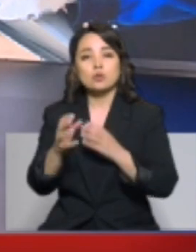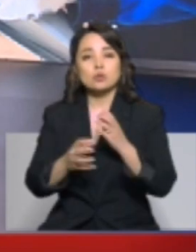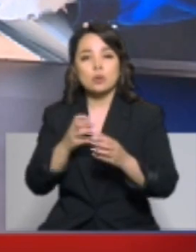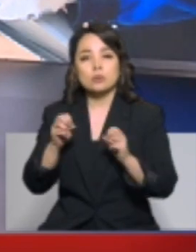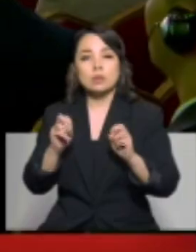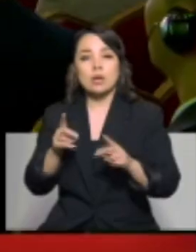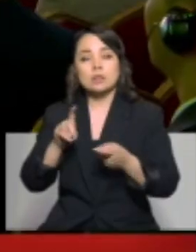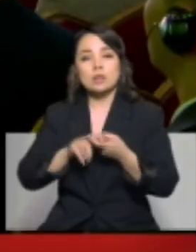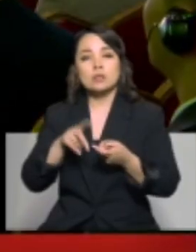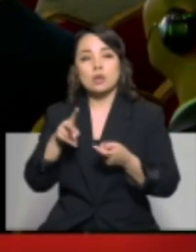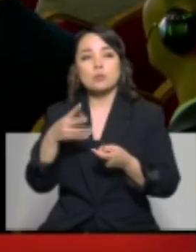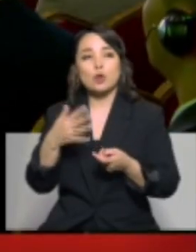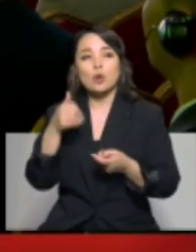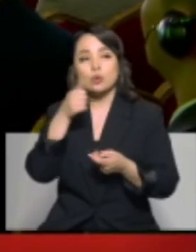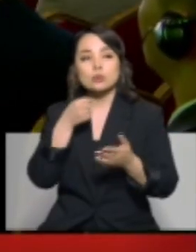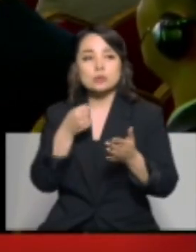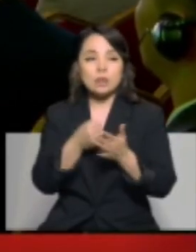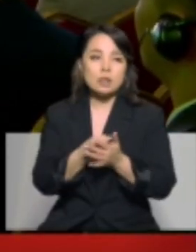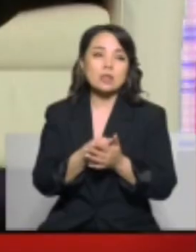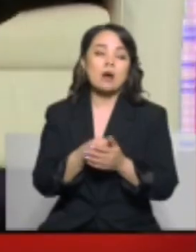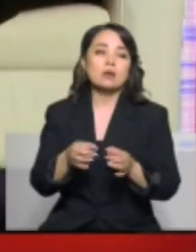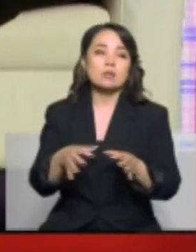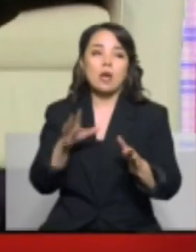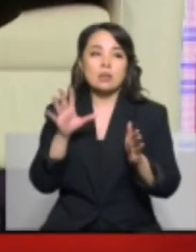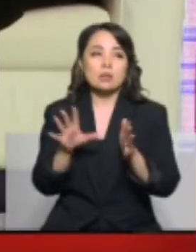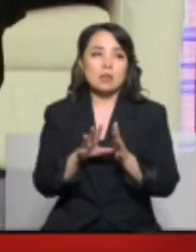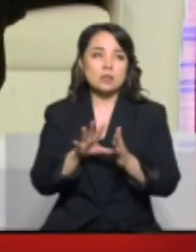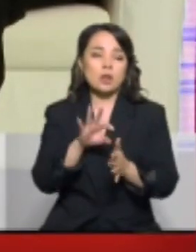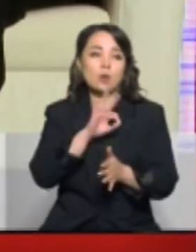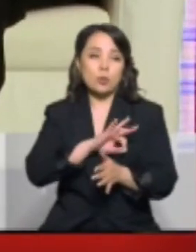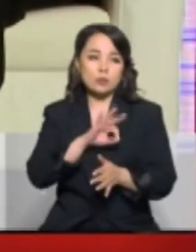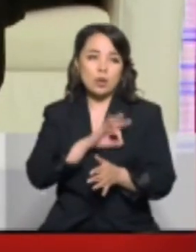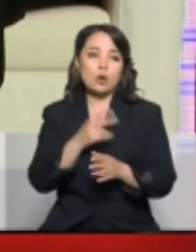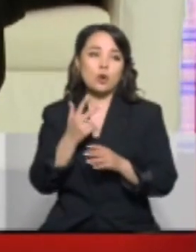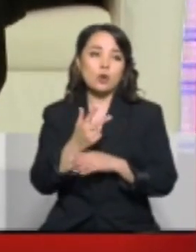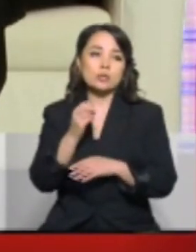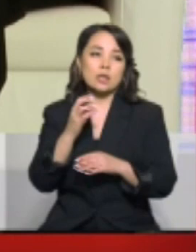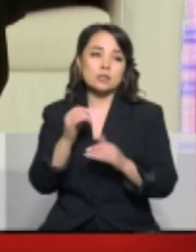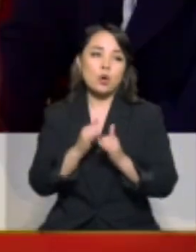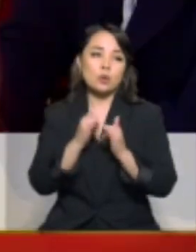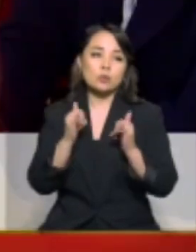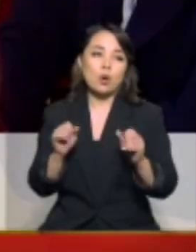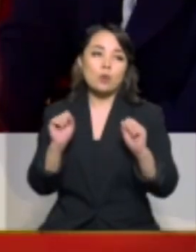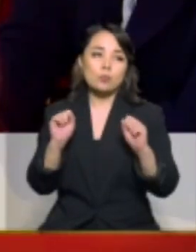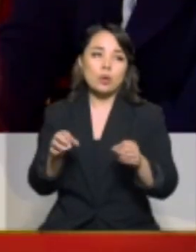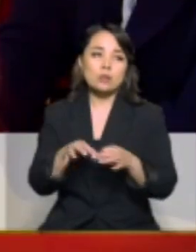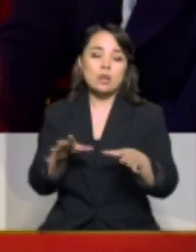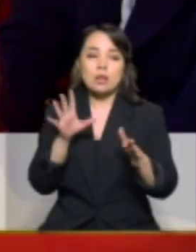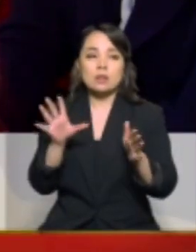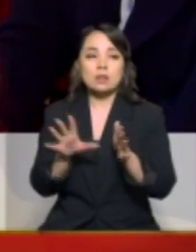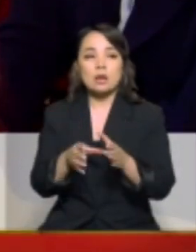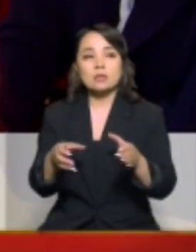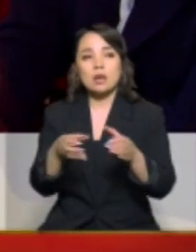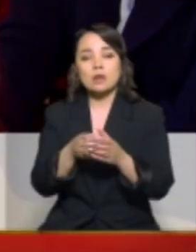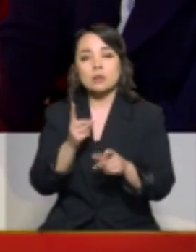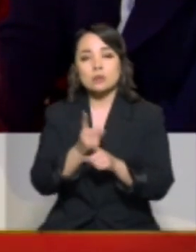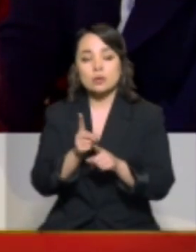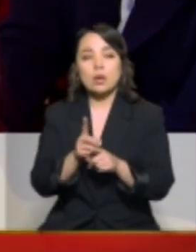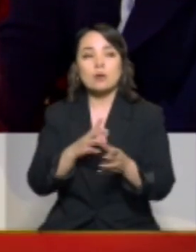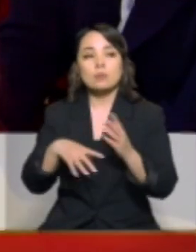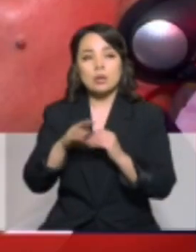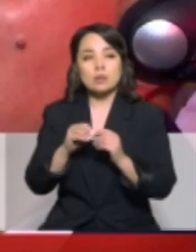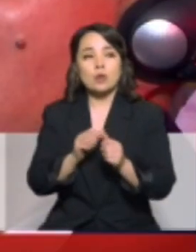жүзі бойынша 2050 жылға дейін атом электр қуатын қолдану 3 есеге дейін ұлғаюы мүмкін. Атом саласындағы көшбасшы елдердің